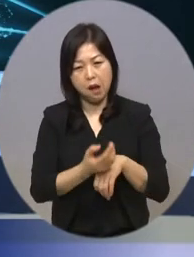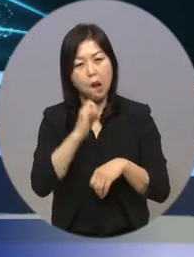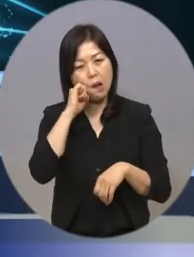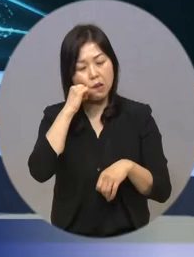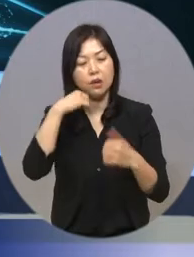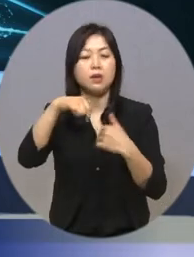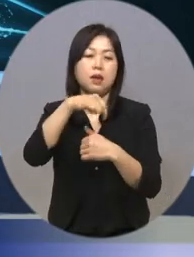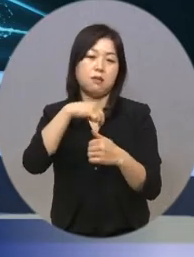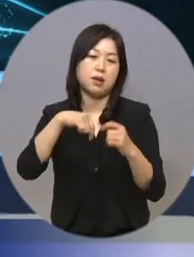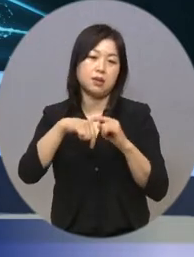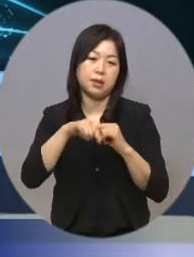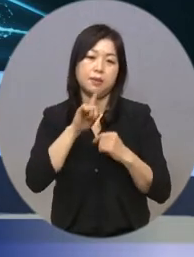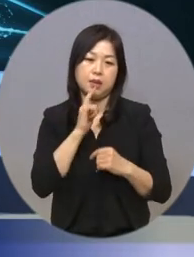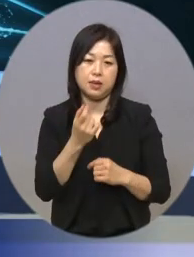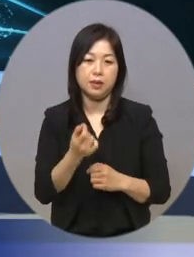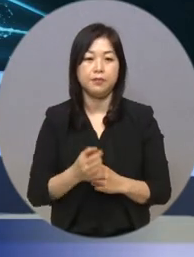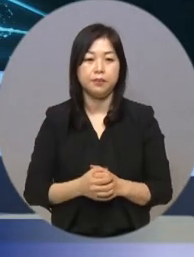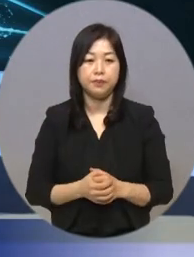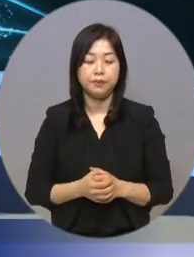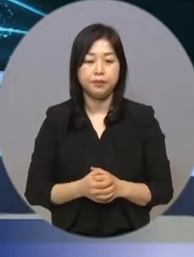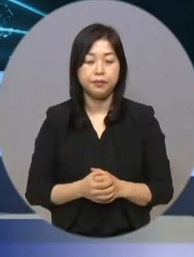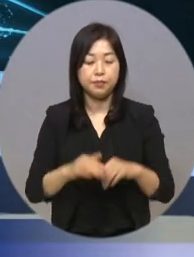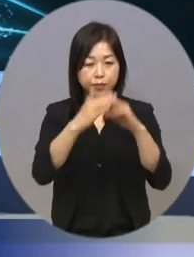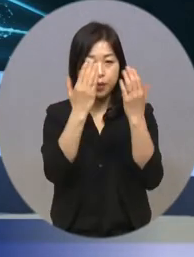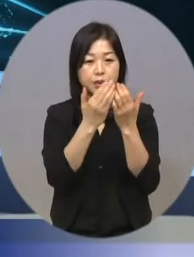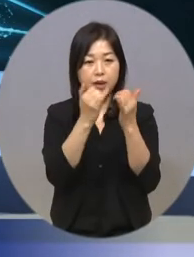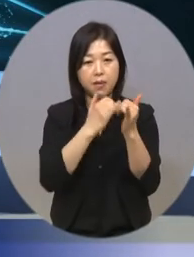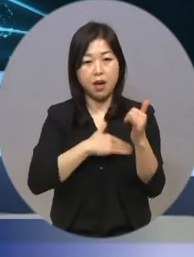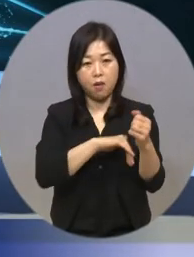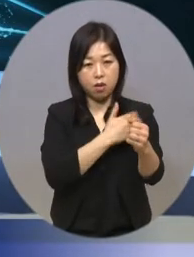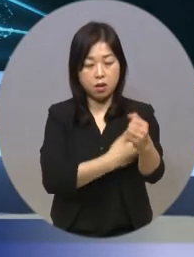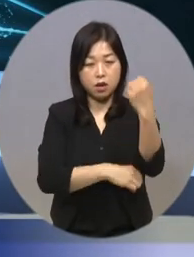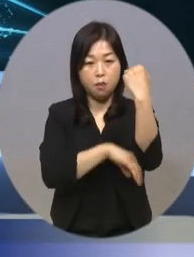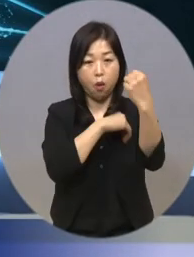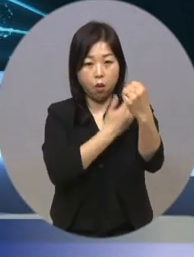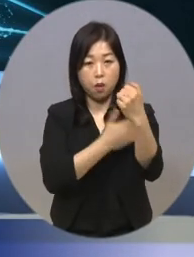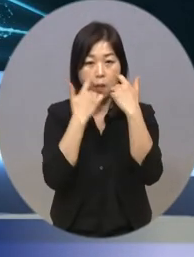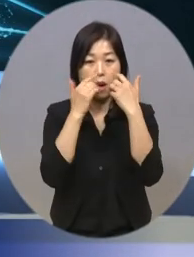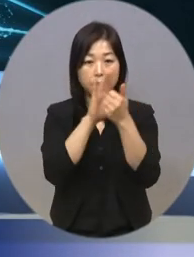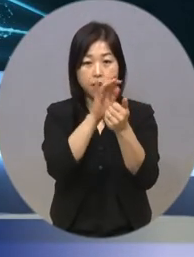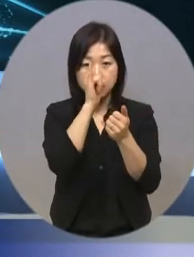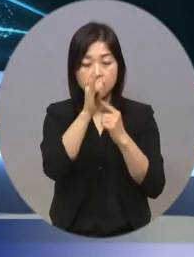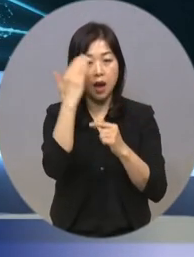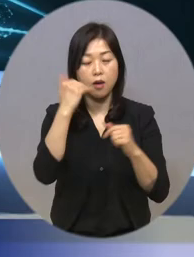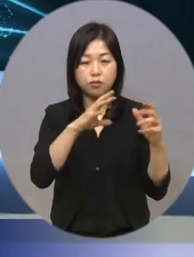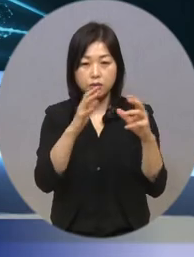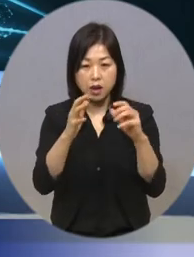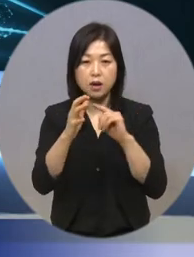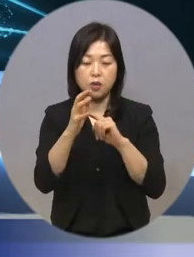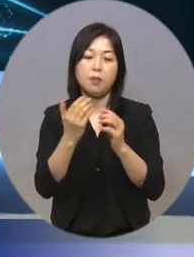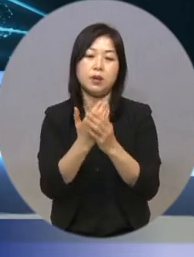수밖에 없었다는 지적입니다. 모두의 알 권리와 기본권이 보장되는 대한민국이 되기를